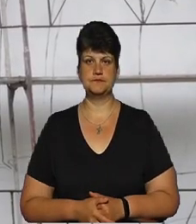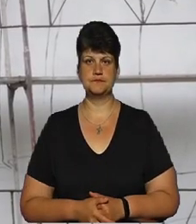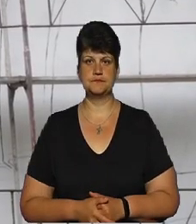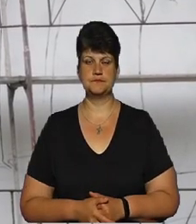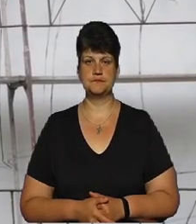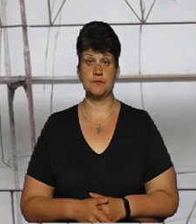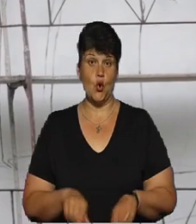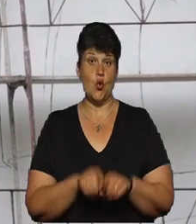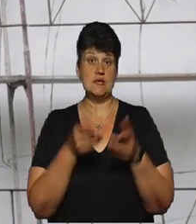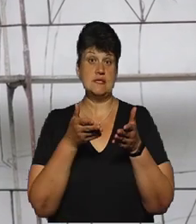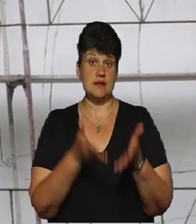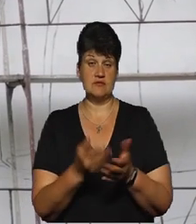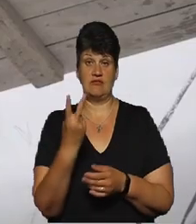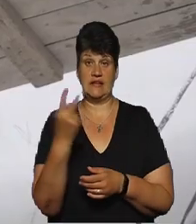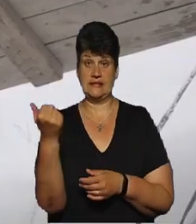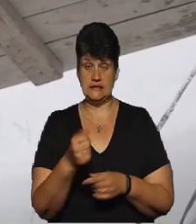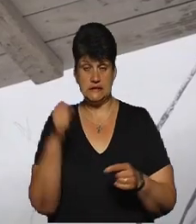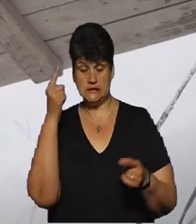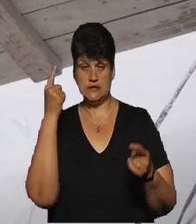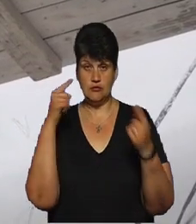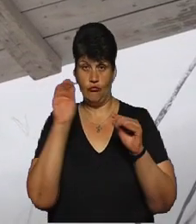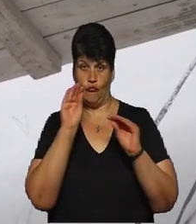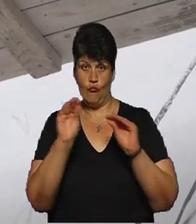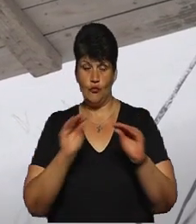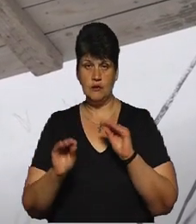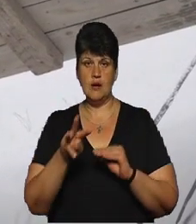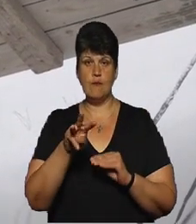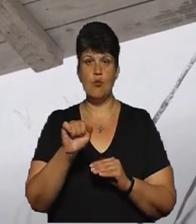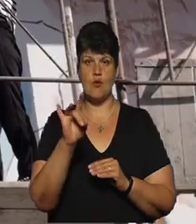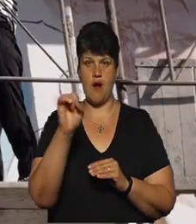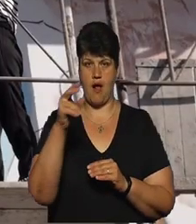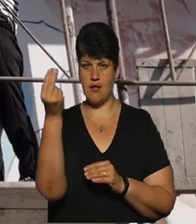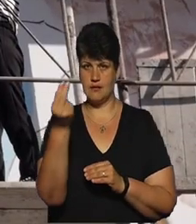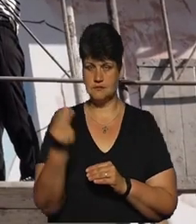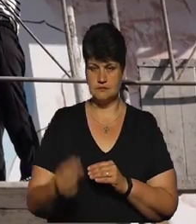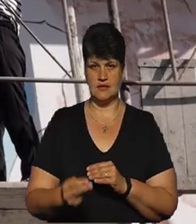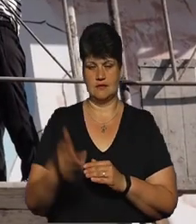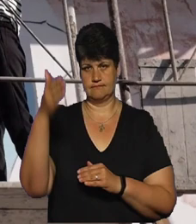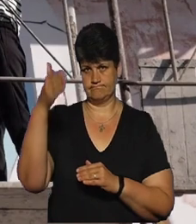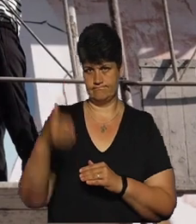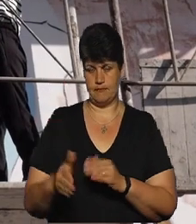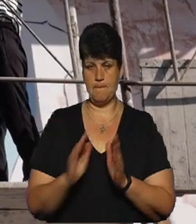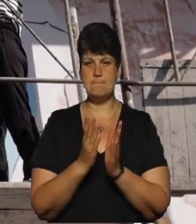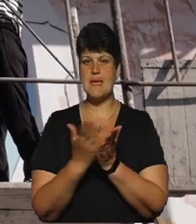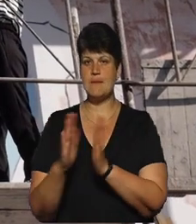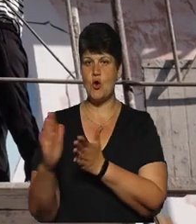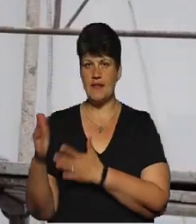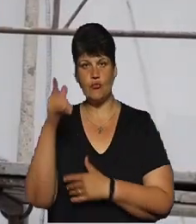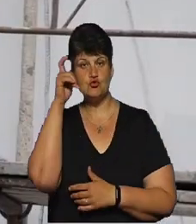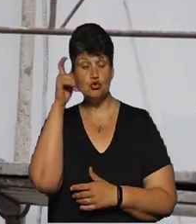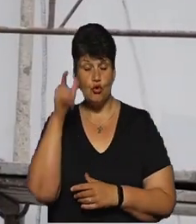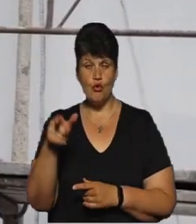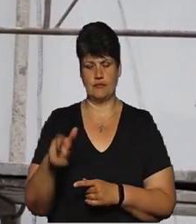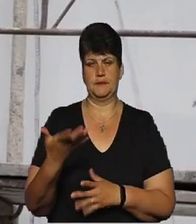Ось так понад два тижні створювали мурал на фасаді бібліотеки в Чорткові. Зображали пана Чорткавера четверо митців. Архітектор з Києва